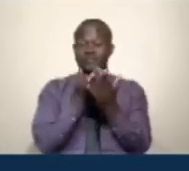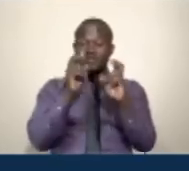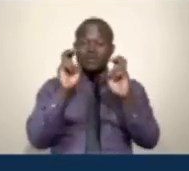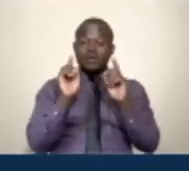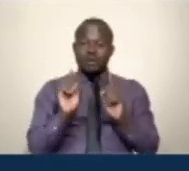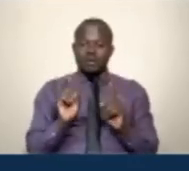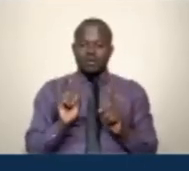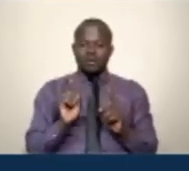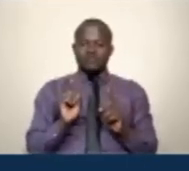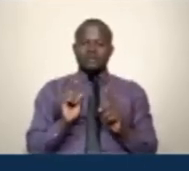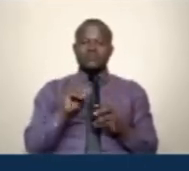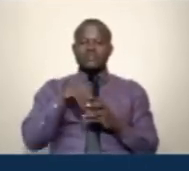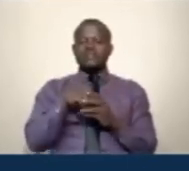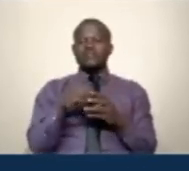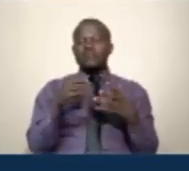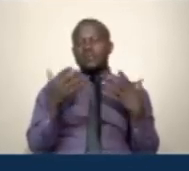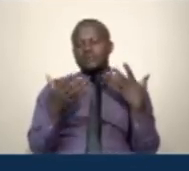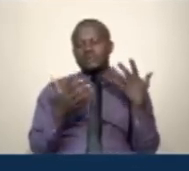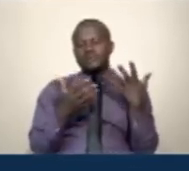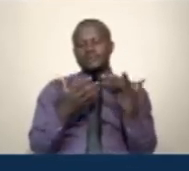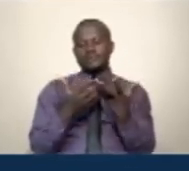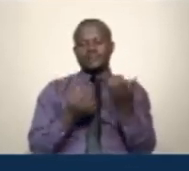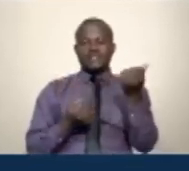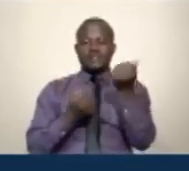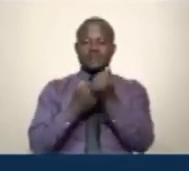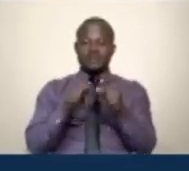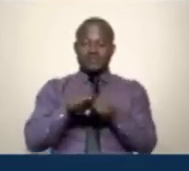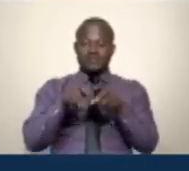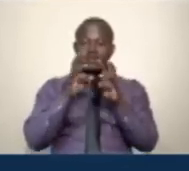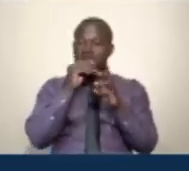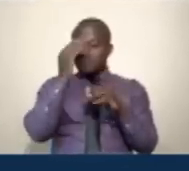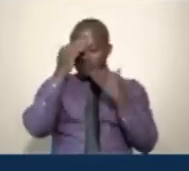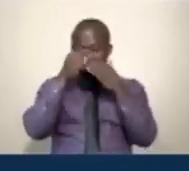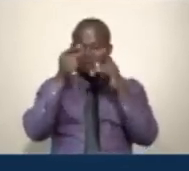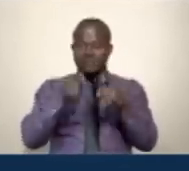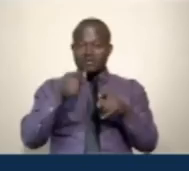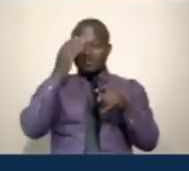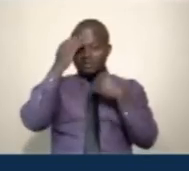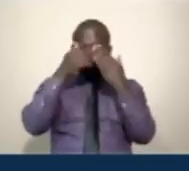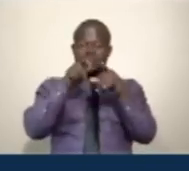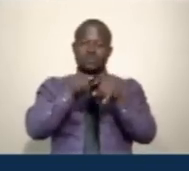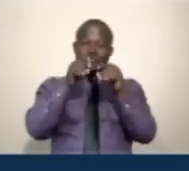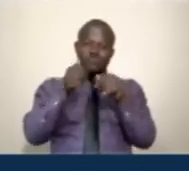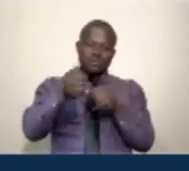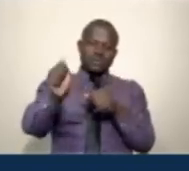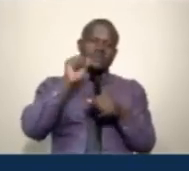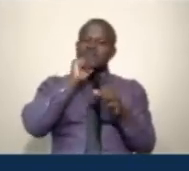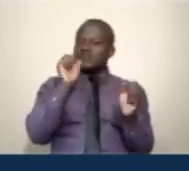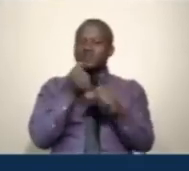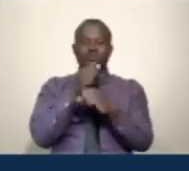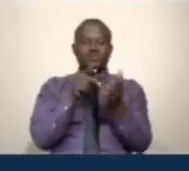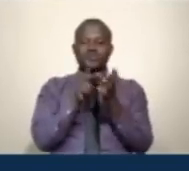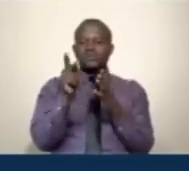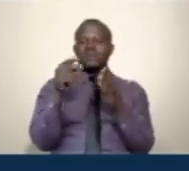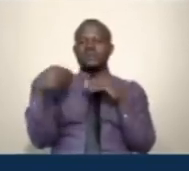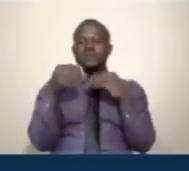ngo bashyiremo wenda nk'inkunga niko navuga kugira ngo bize kuko nk'umuntu ku giti cye ntabwo wakwibondera nk'igikoresho